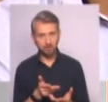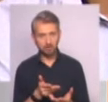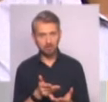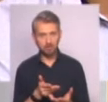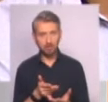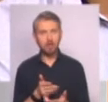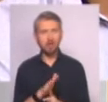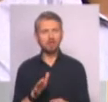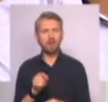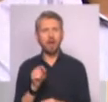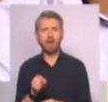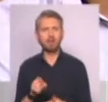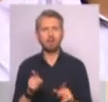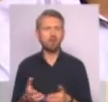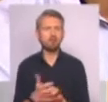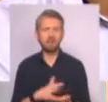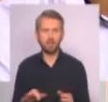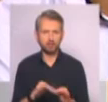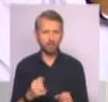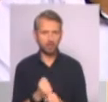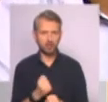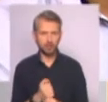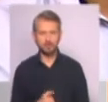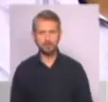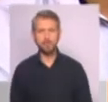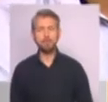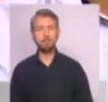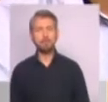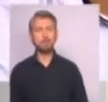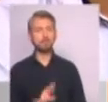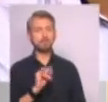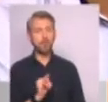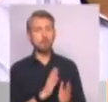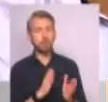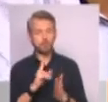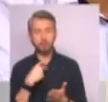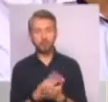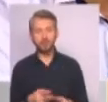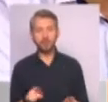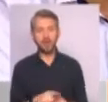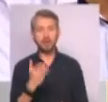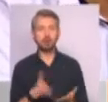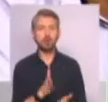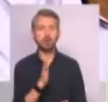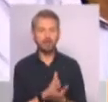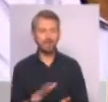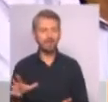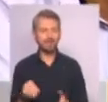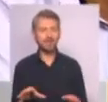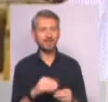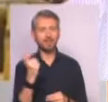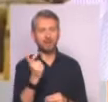Это они даже не собираются ничего делать. Ну, процедура передбачає так, що якщо є всі